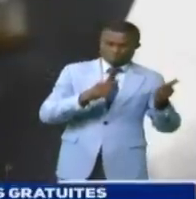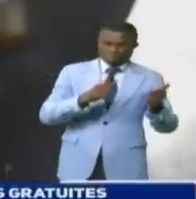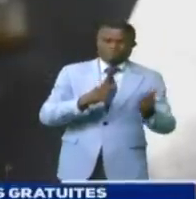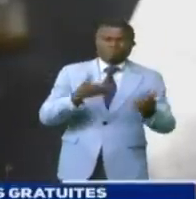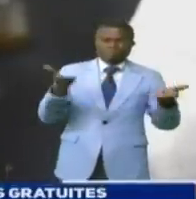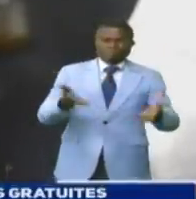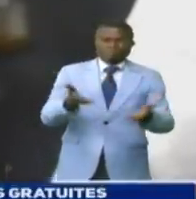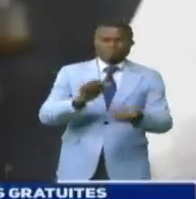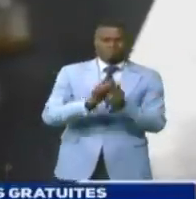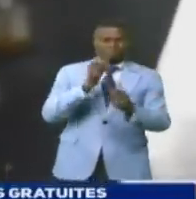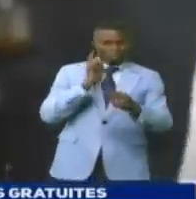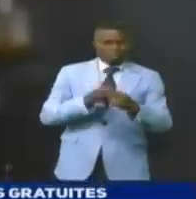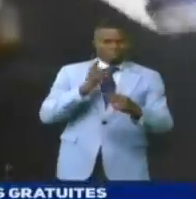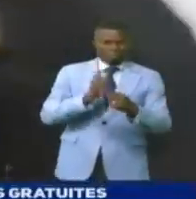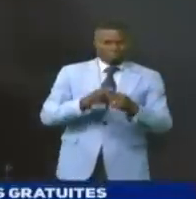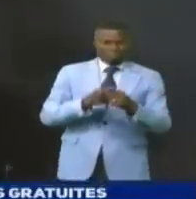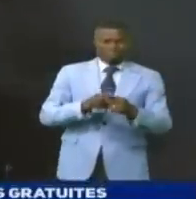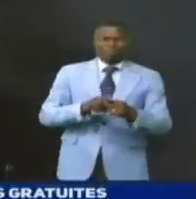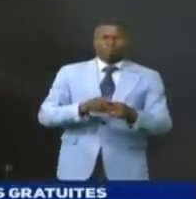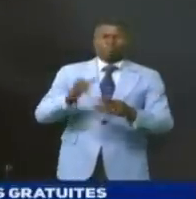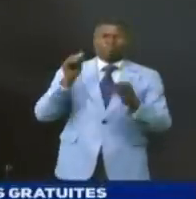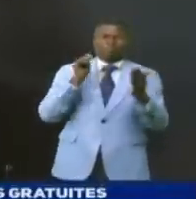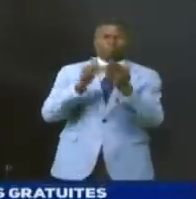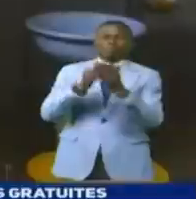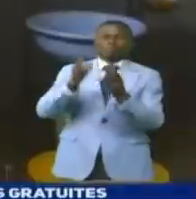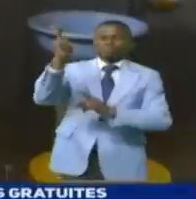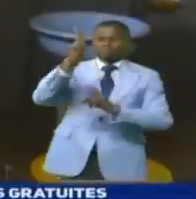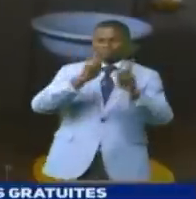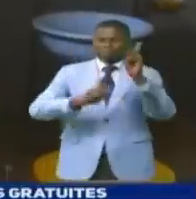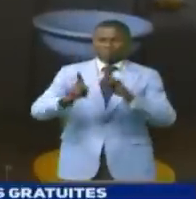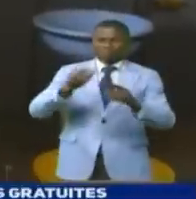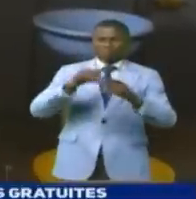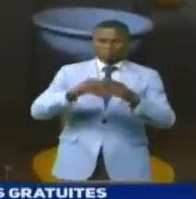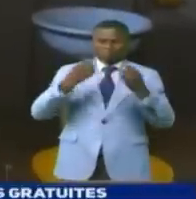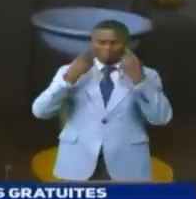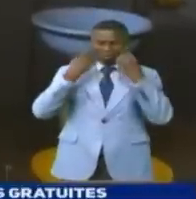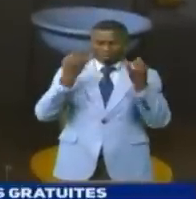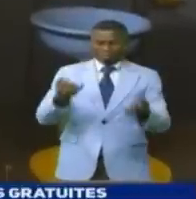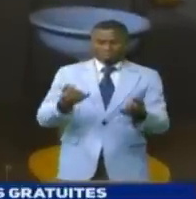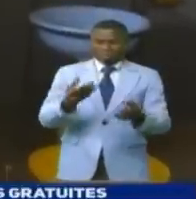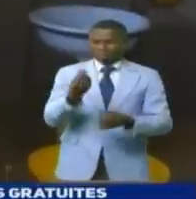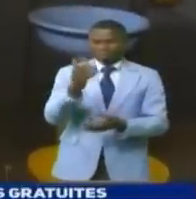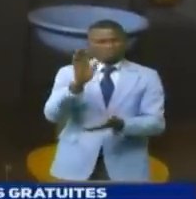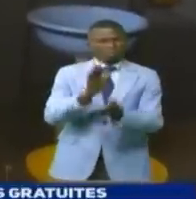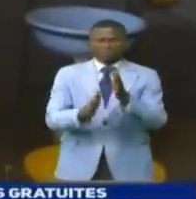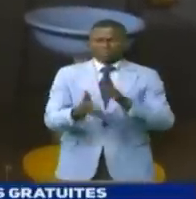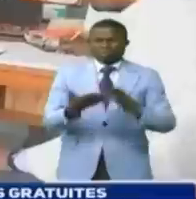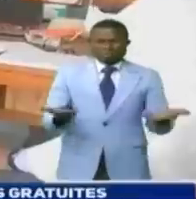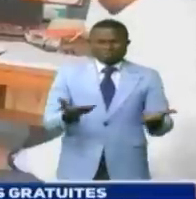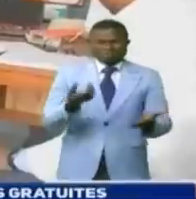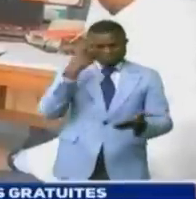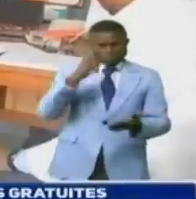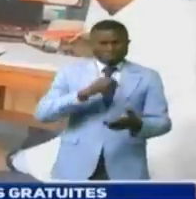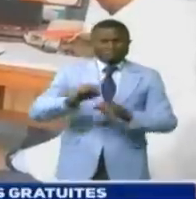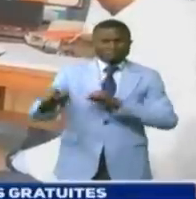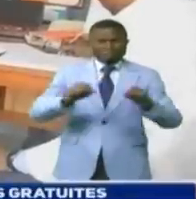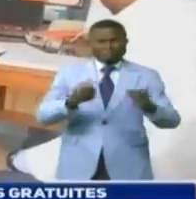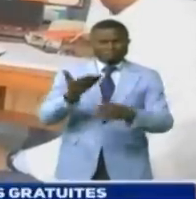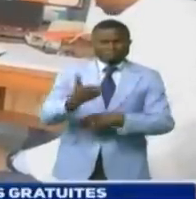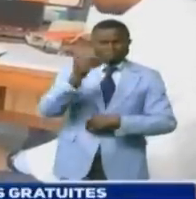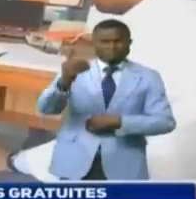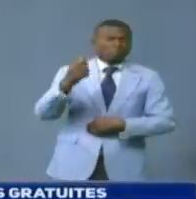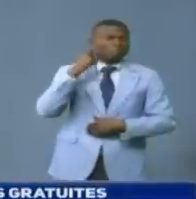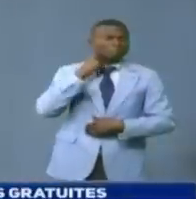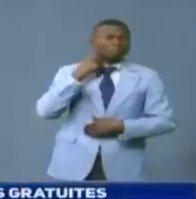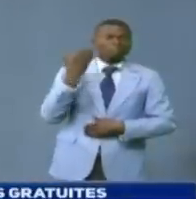les complications qui ont longtemps dérangé cette population dans l'ignorance, faute de moyens financiers pour aller se faire consulter devant un